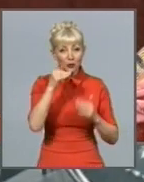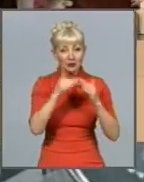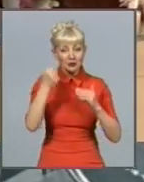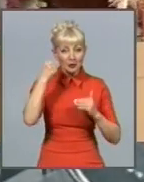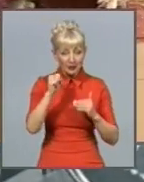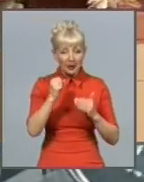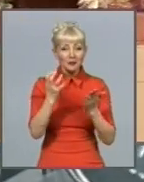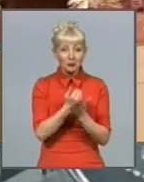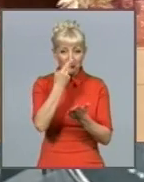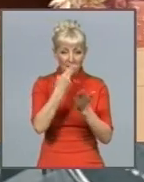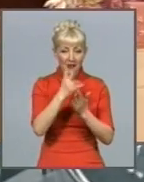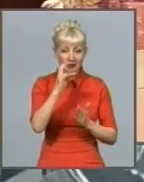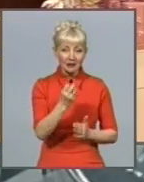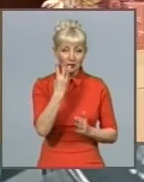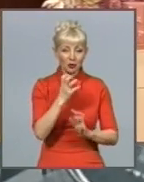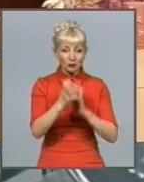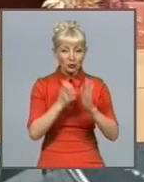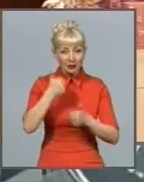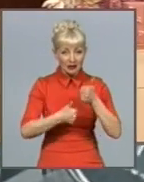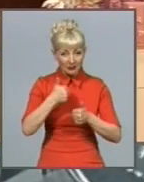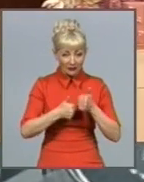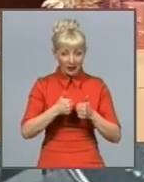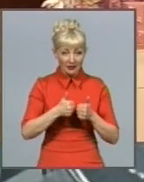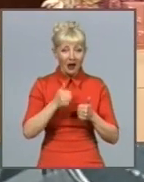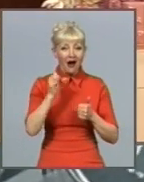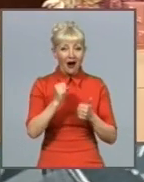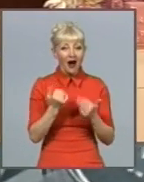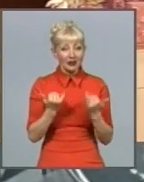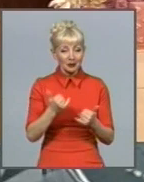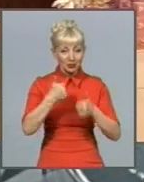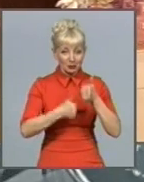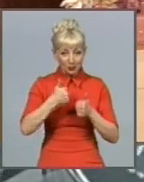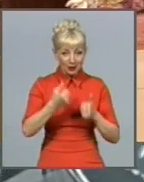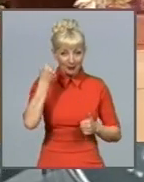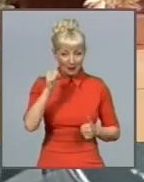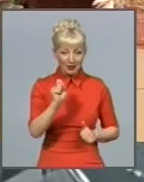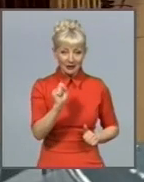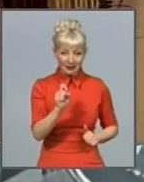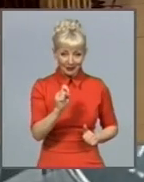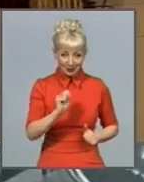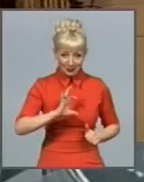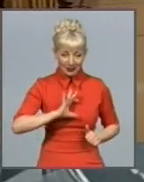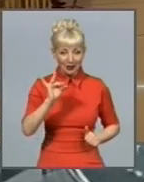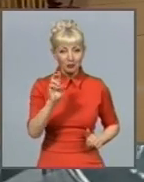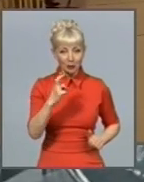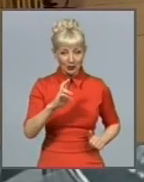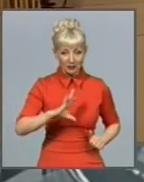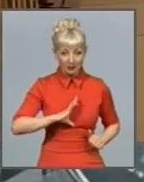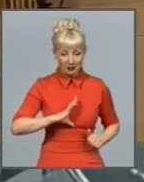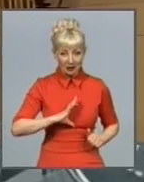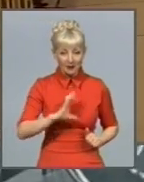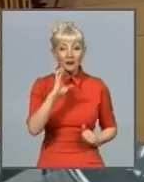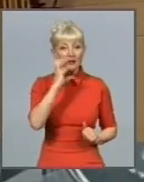на 3 международных соревнованиях, а на нынешнем турнире выиграла золотую и бронзовую медали. Серьезно готовилась.